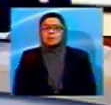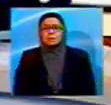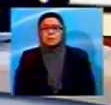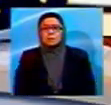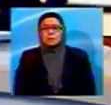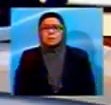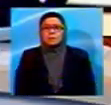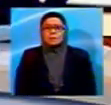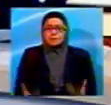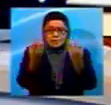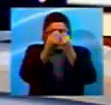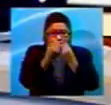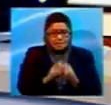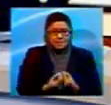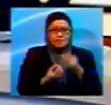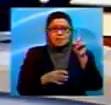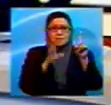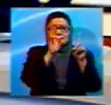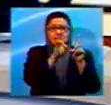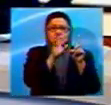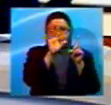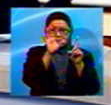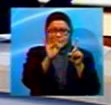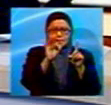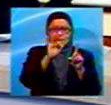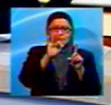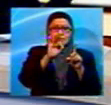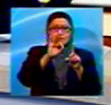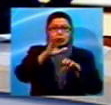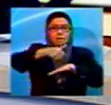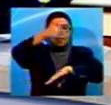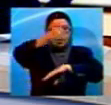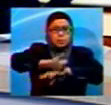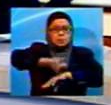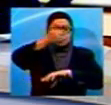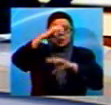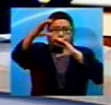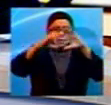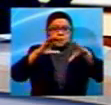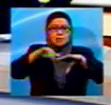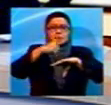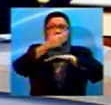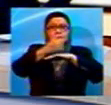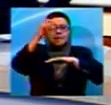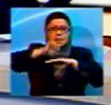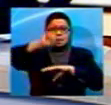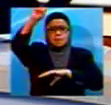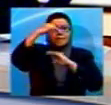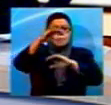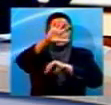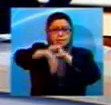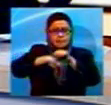setan sebanyak 179 menara telekomunikasi akan dibina di Sabah dalam tempoh 3 tahun Pada masa ini